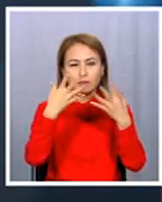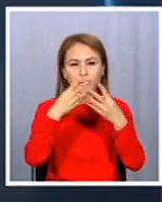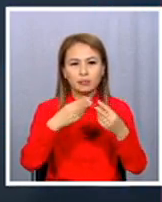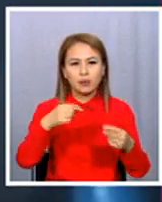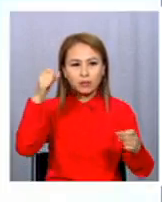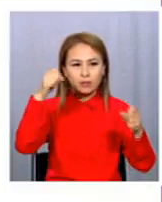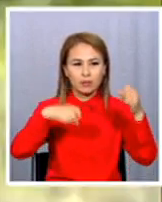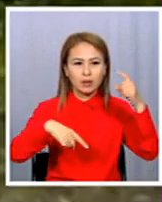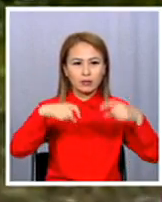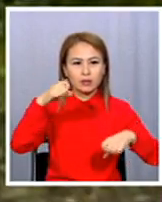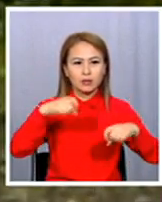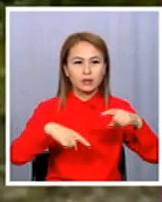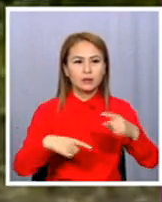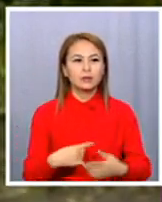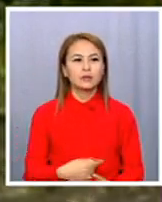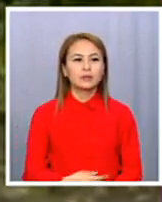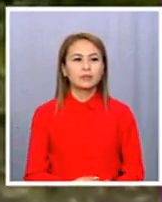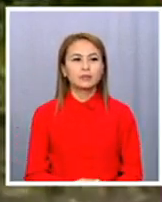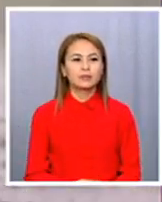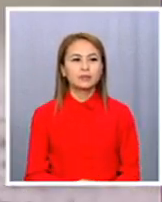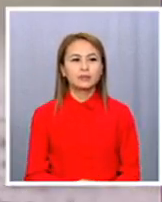тамшыларға айналады.